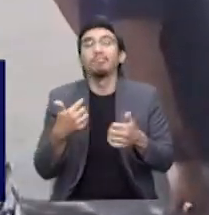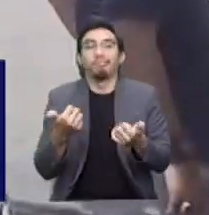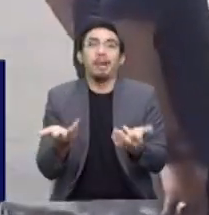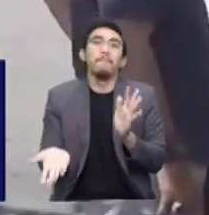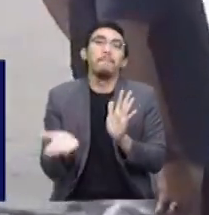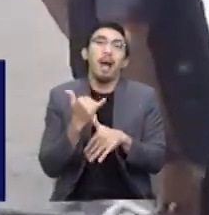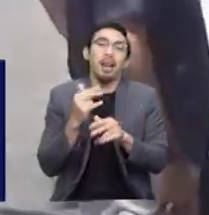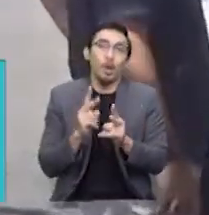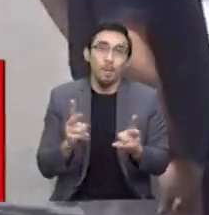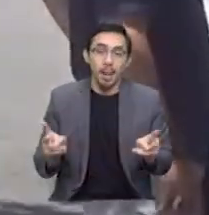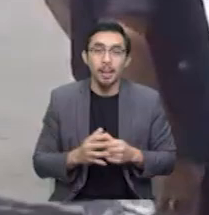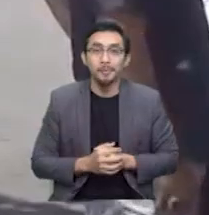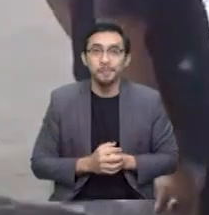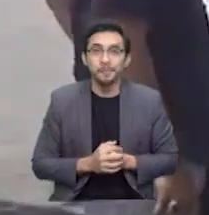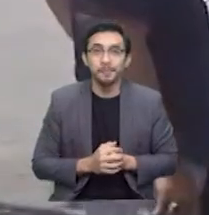pemberlakuannya.